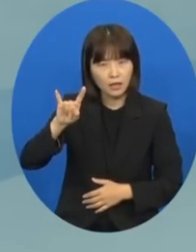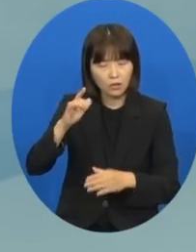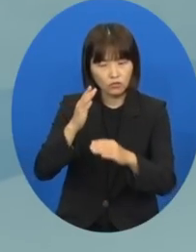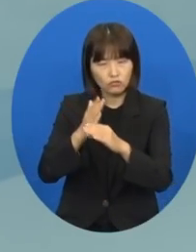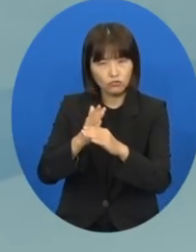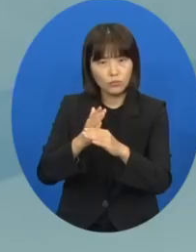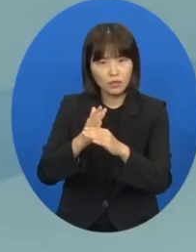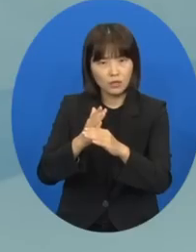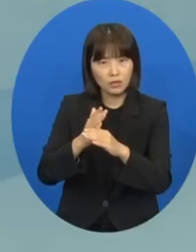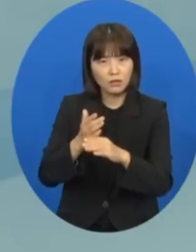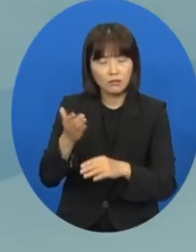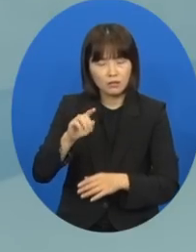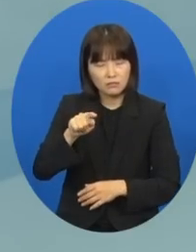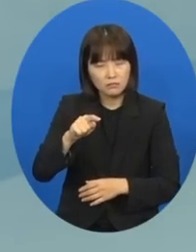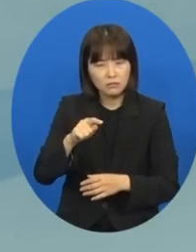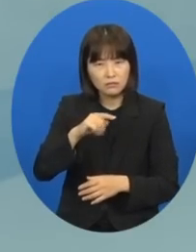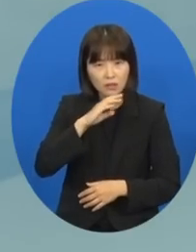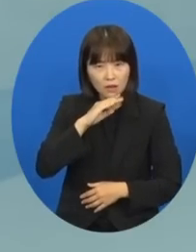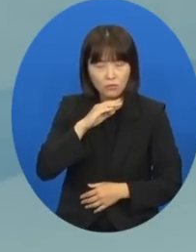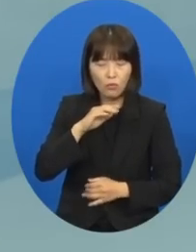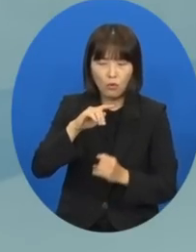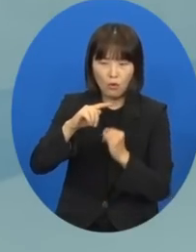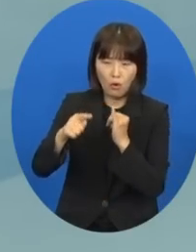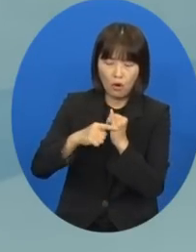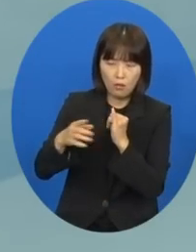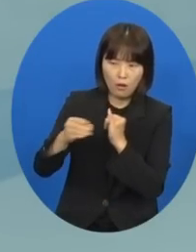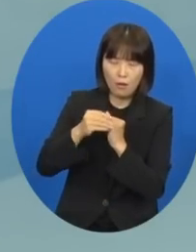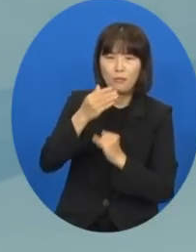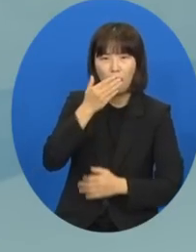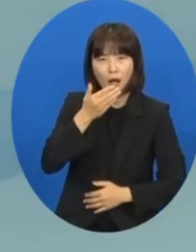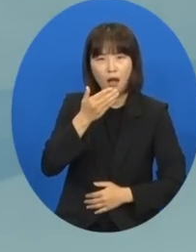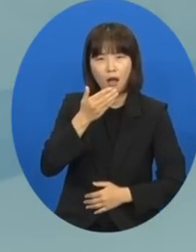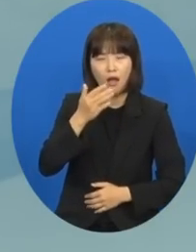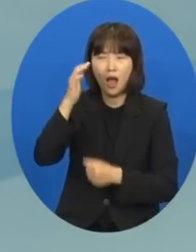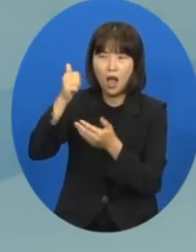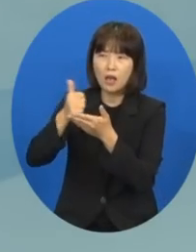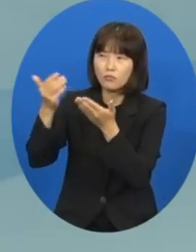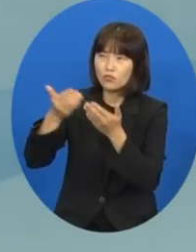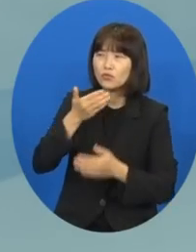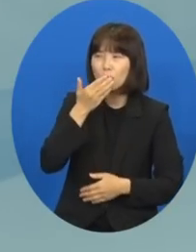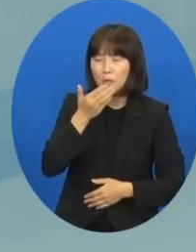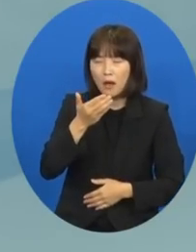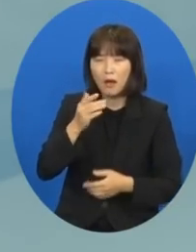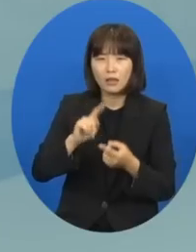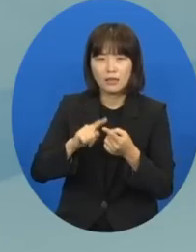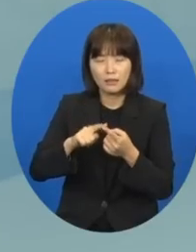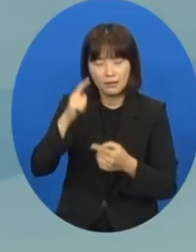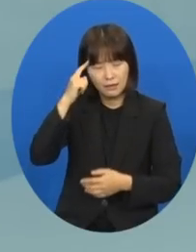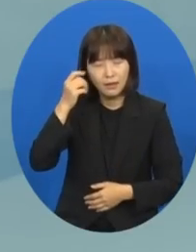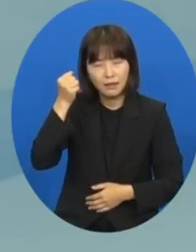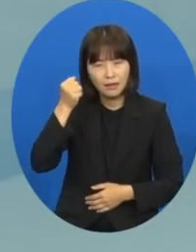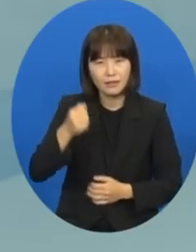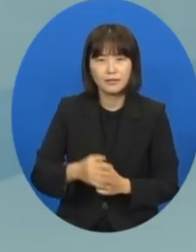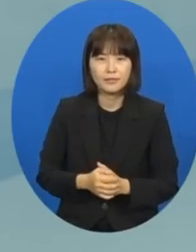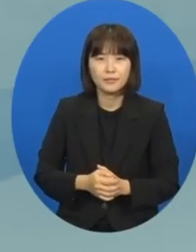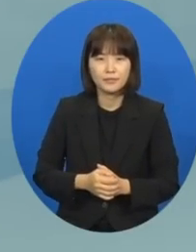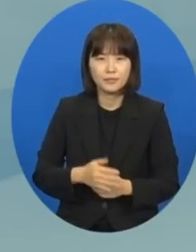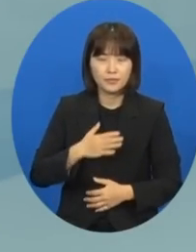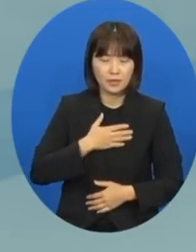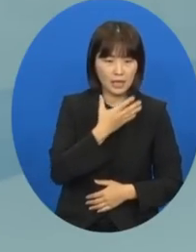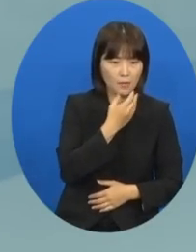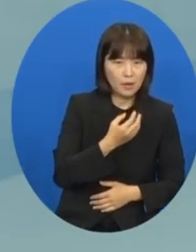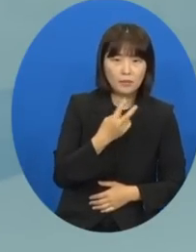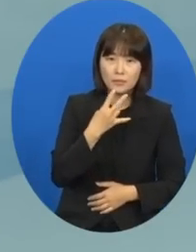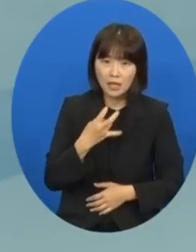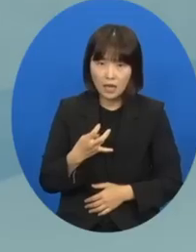나이에도 가능하구나. 뭐 하나님께서 주시려면 주시겠구나라는 것을 보았습니다. 그래서 저는 이 아브라함과 사례 같은 경우